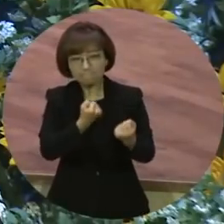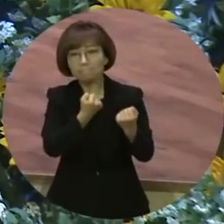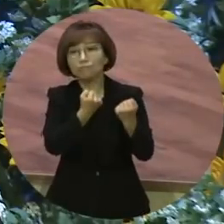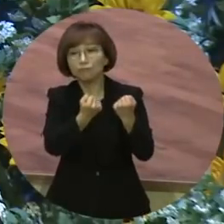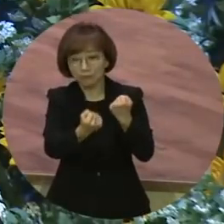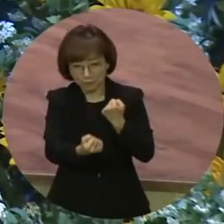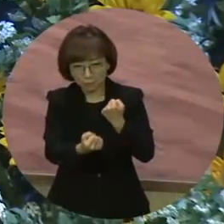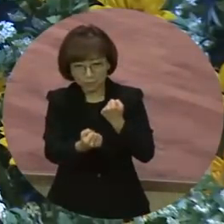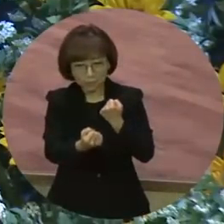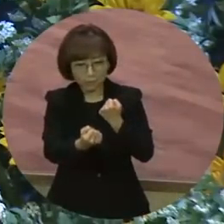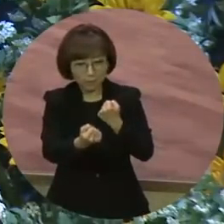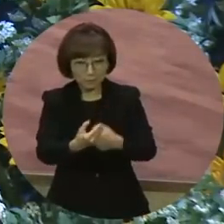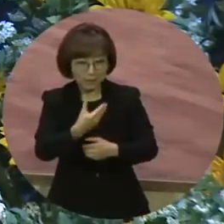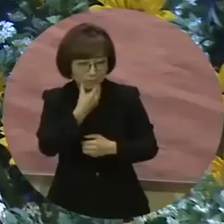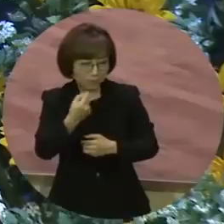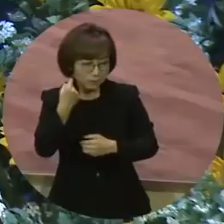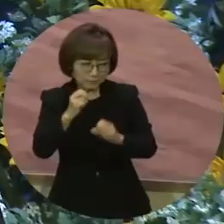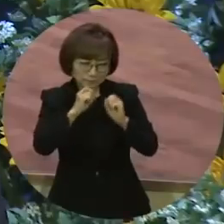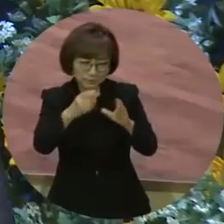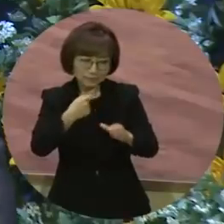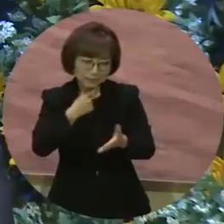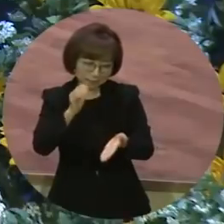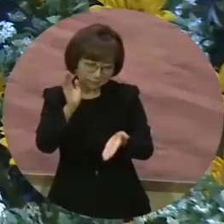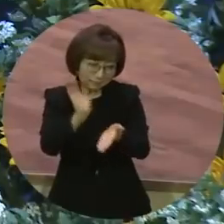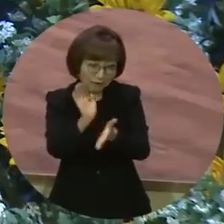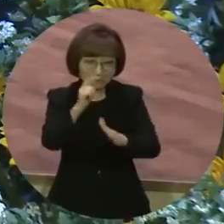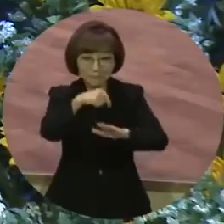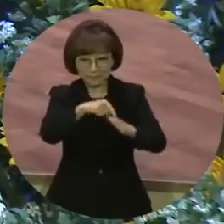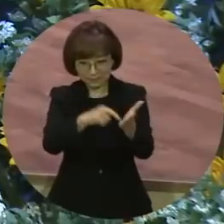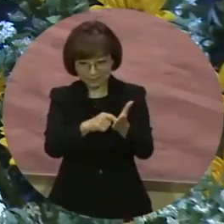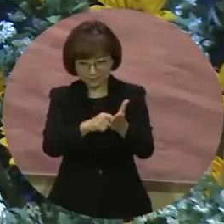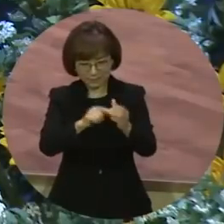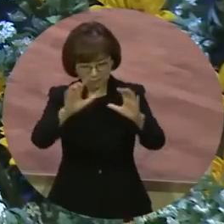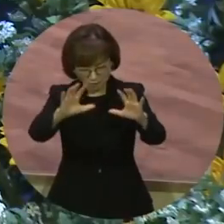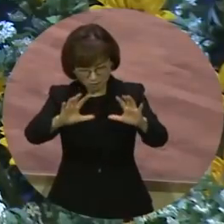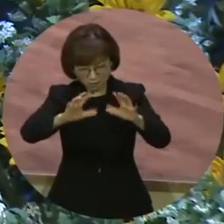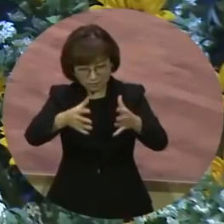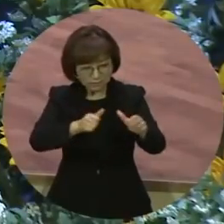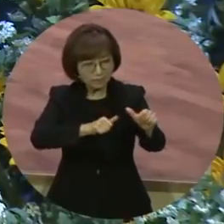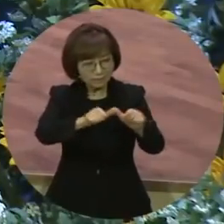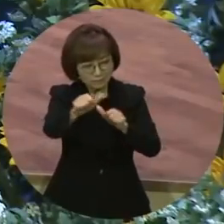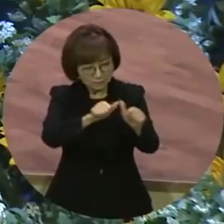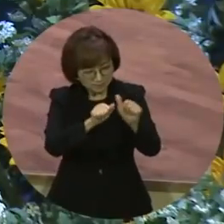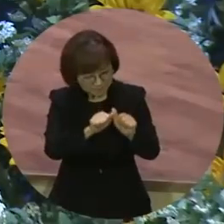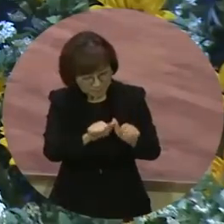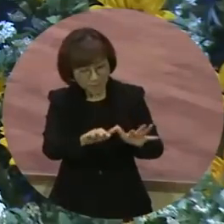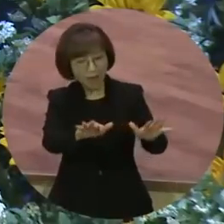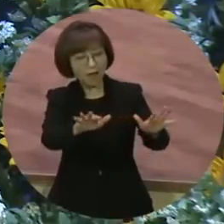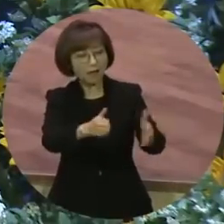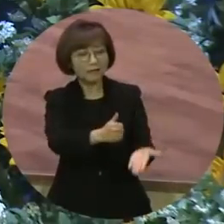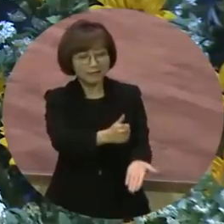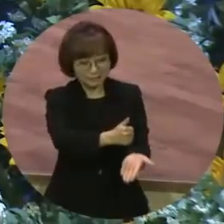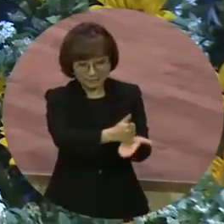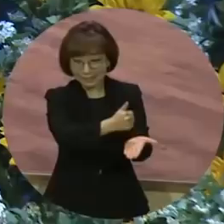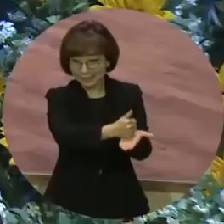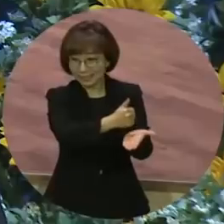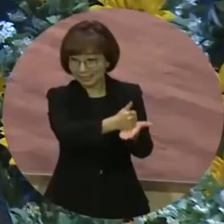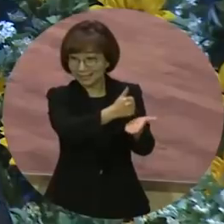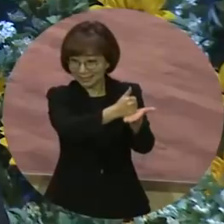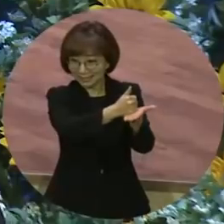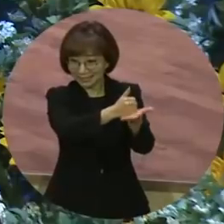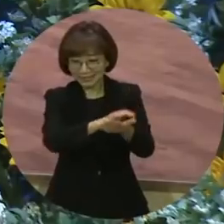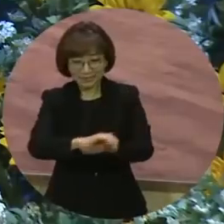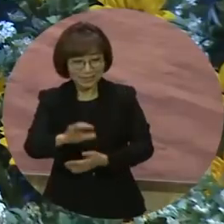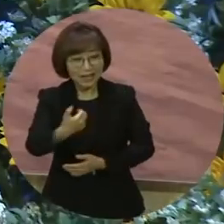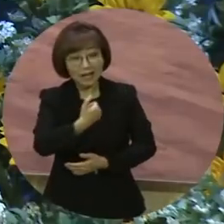가운데서도 너희들의 복음의 열정이 전 세계에 소문이 나 있다 칭찬을 합니다. 로마 교회 성도들이